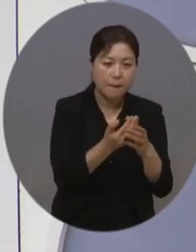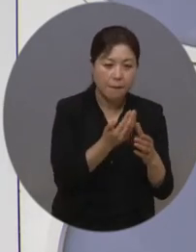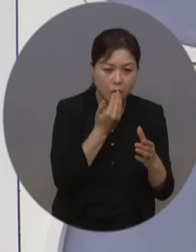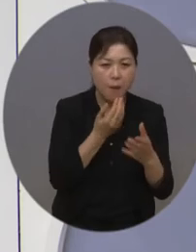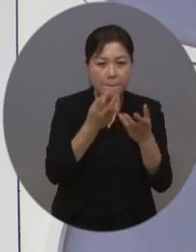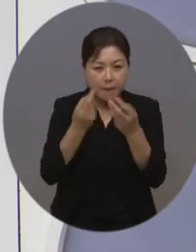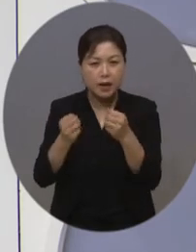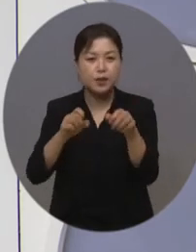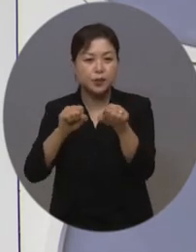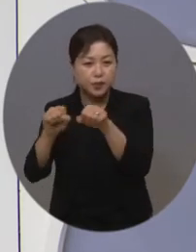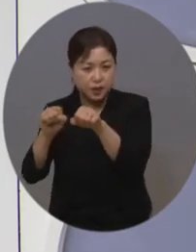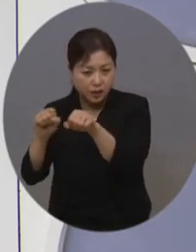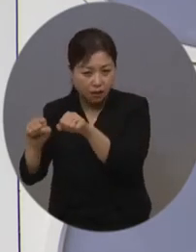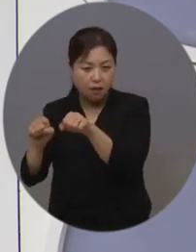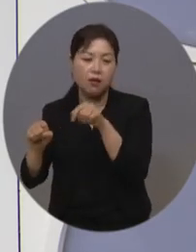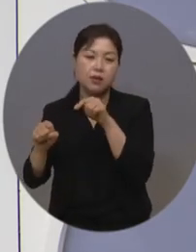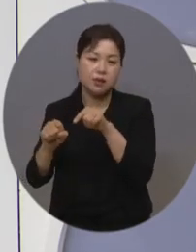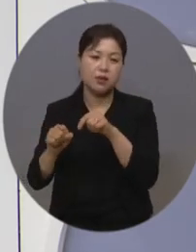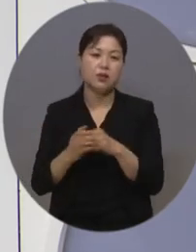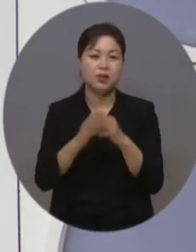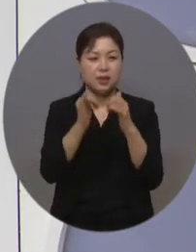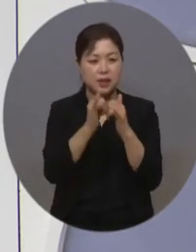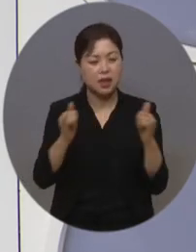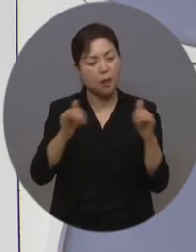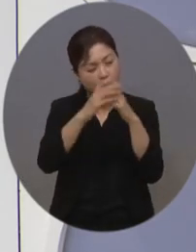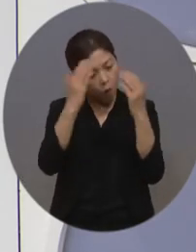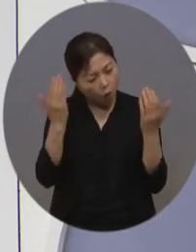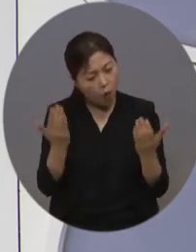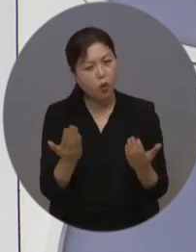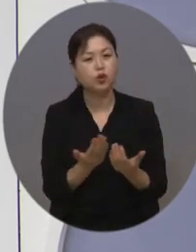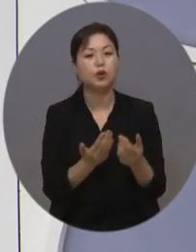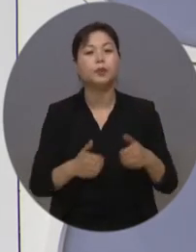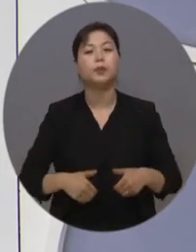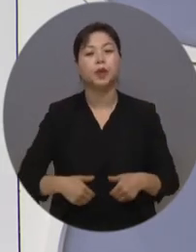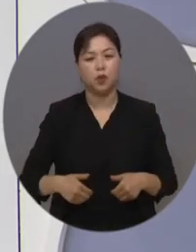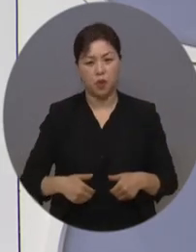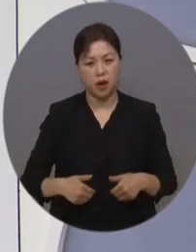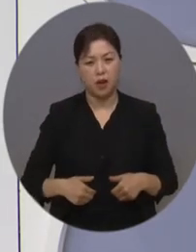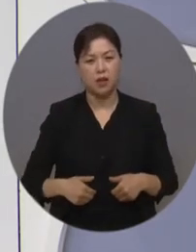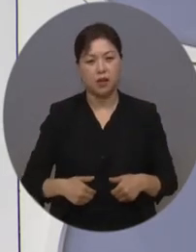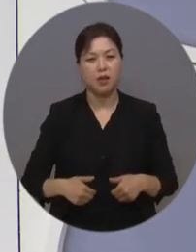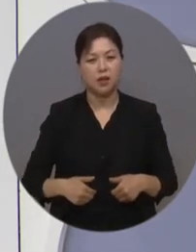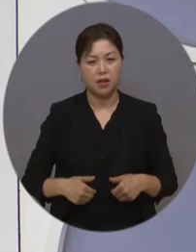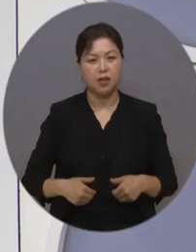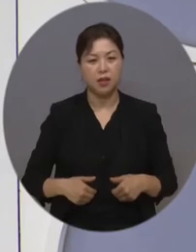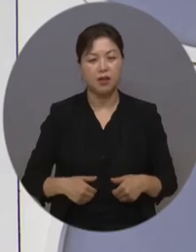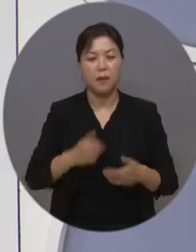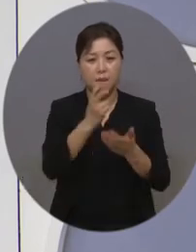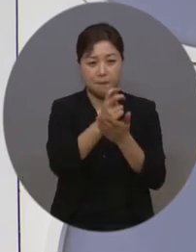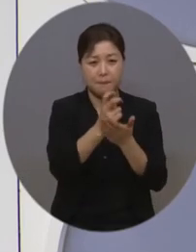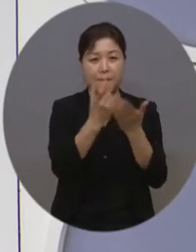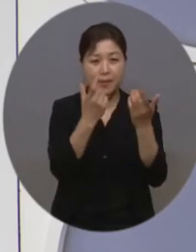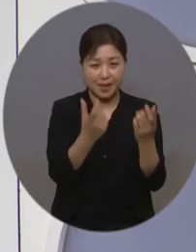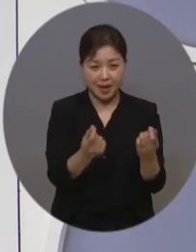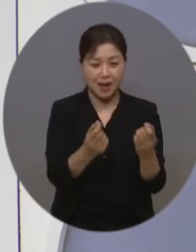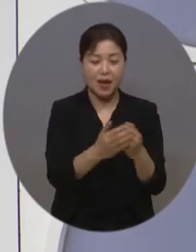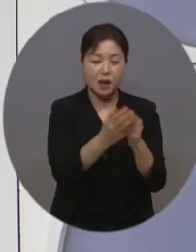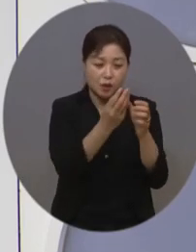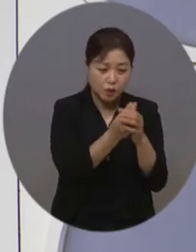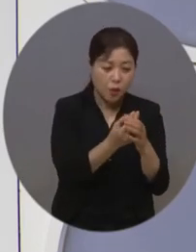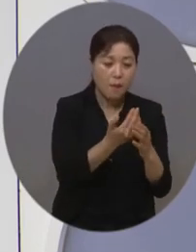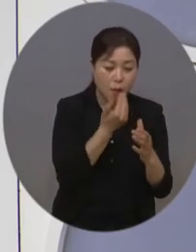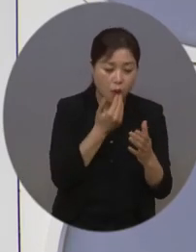하나의 운명입니다. 이것은요. 소식 적게 먹고 많이 걷고 많이 움직여라. 운동을 많이 해라. 뭐